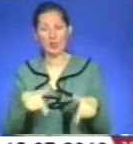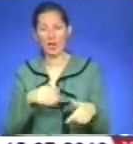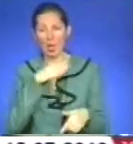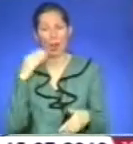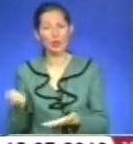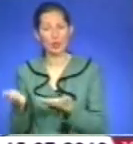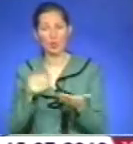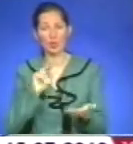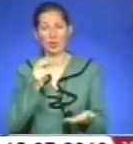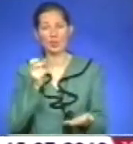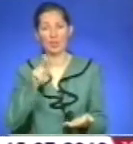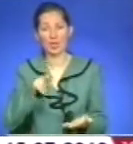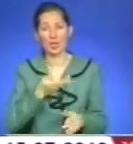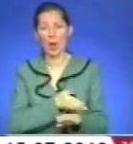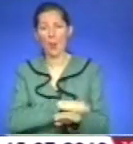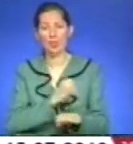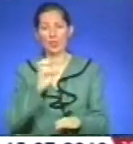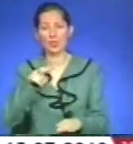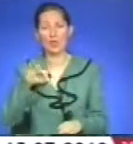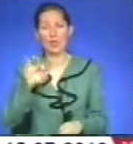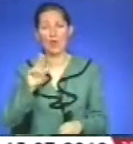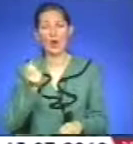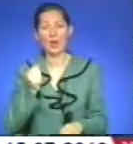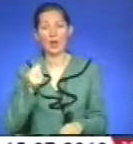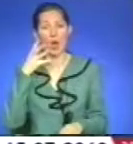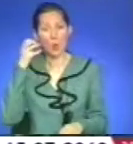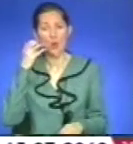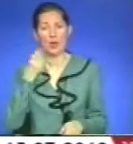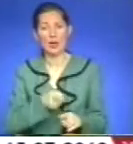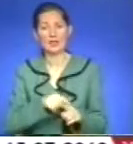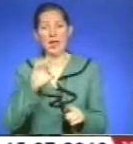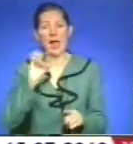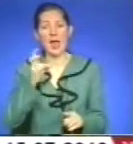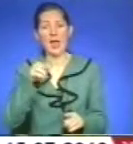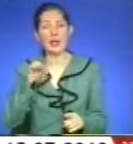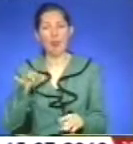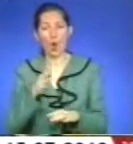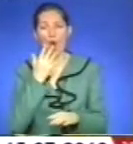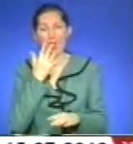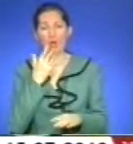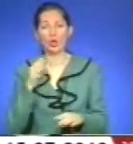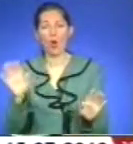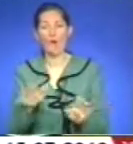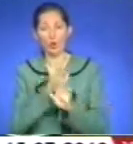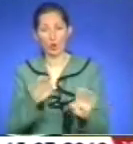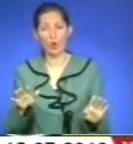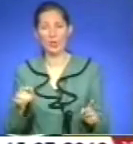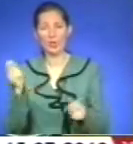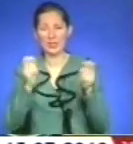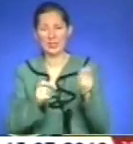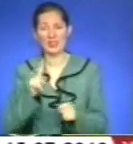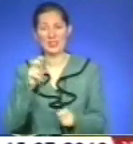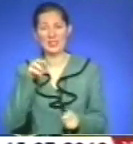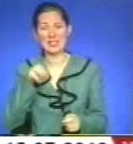із Чехії, Польщі, Словаччини, Молдови. Це етнофольклорний фестиваль. 200 тисяч проживає лемків